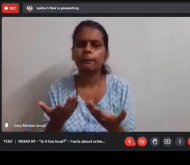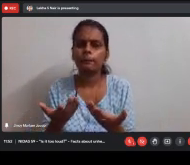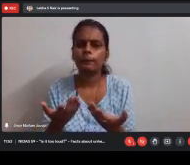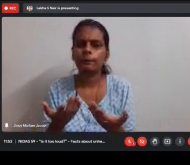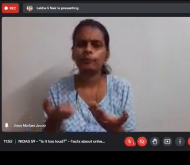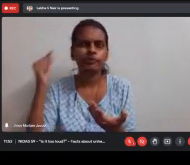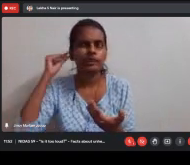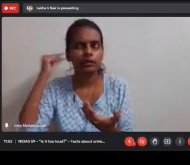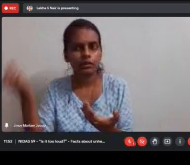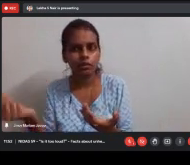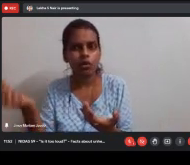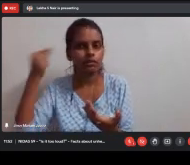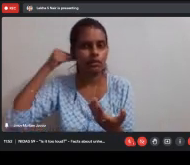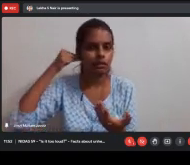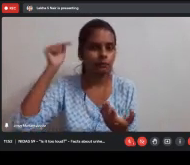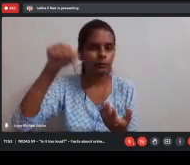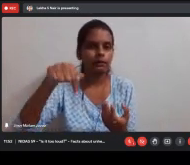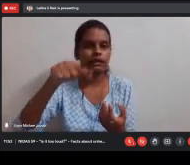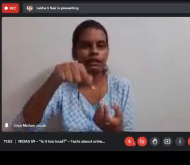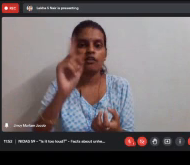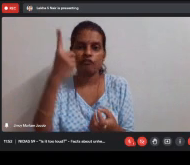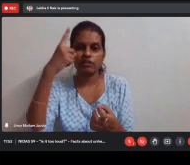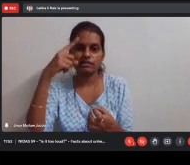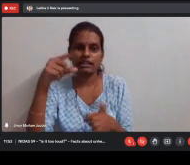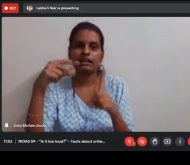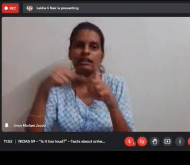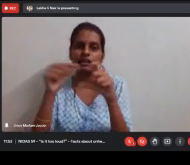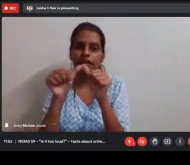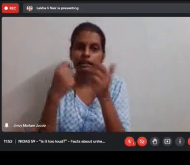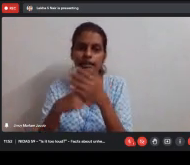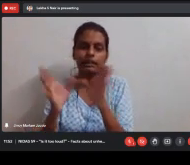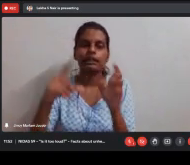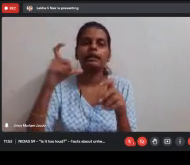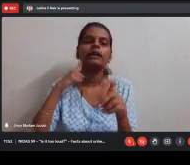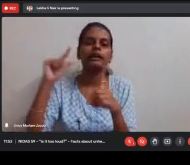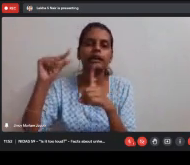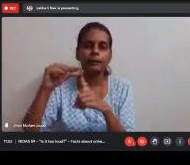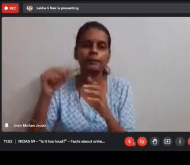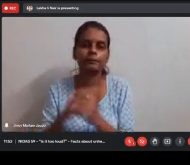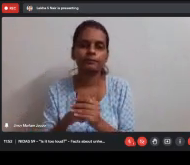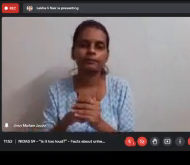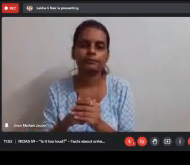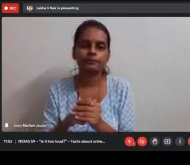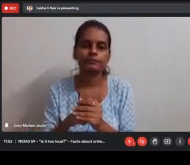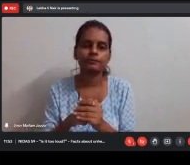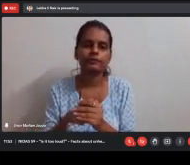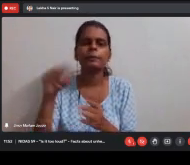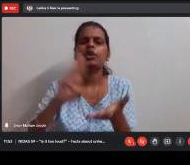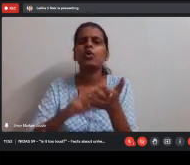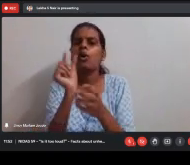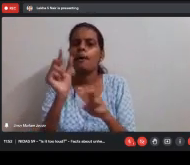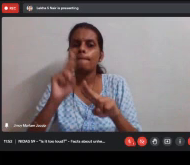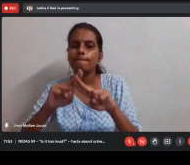പ്ലഗുകൾ, ഇയർ പ്ലഗ്. പിന്നെ എപ്പോഴും എപ്പോഴും നമുക്ക് നോയ്സി സാഹചര്യത്തിലോട്ട് പോവുകയും തിരിച്ചു വരികയും ചെയ്യണം എന്നുള്ള ഒരു